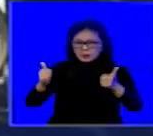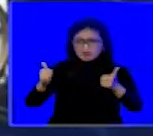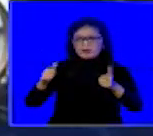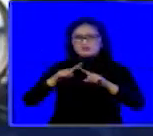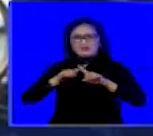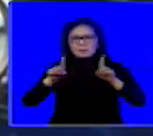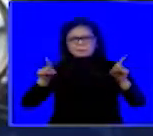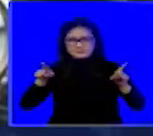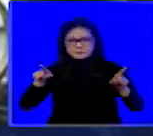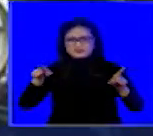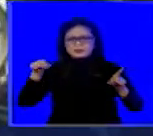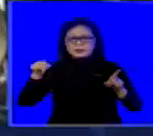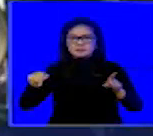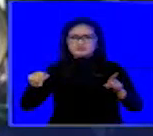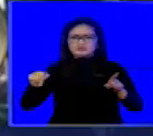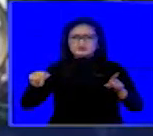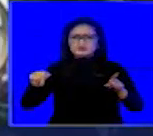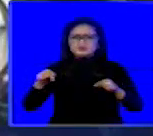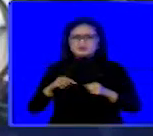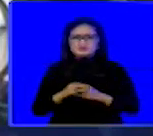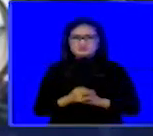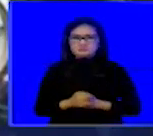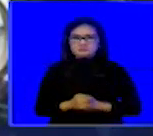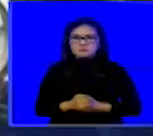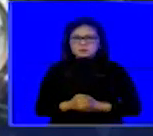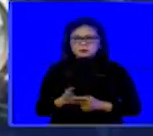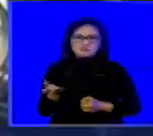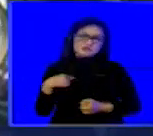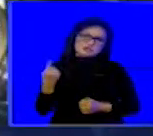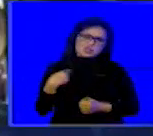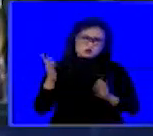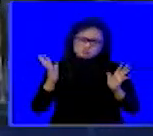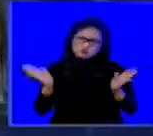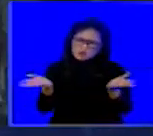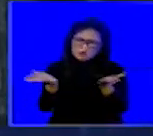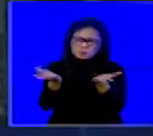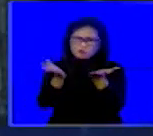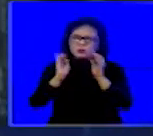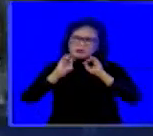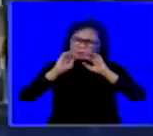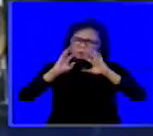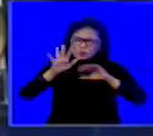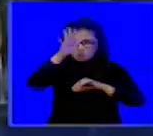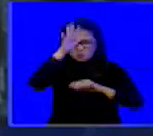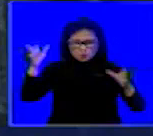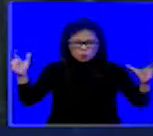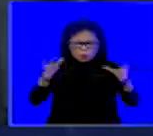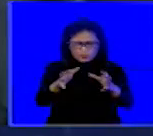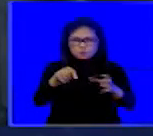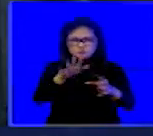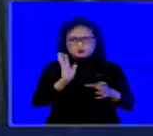tahu, sudah diarahkan begitu ya. Ternyata apa yang disampaikan oleh